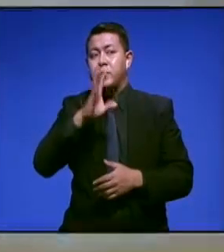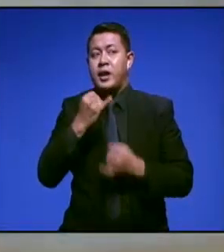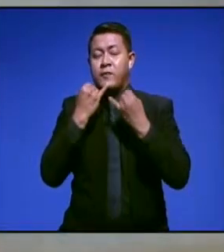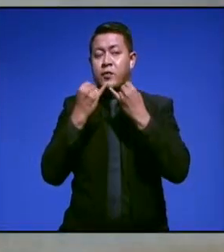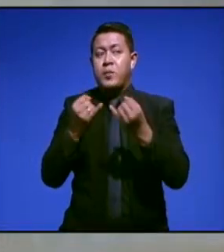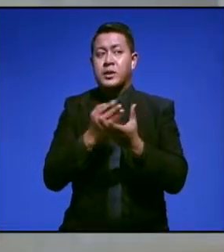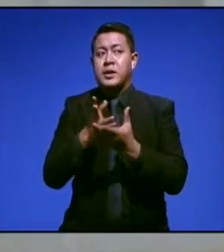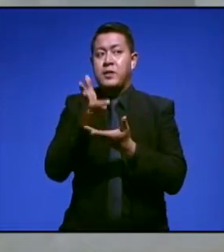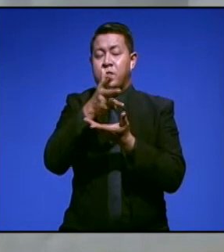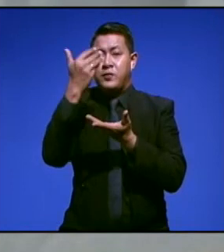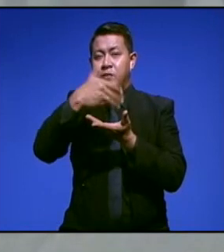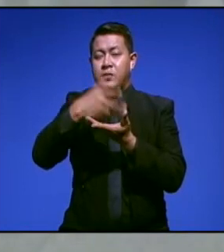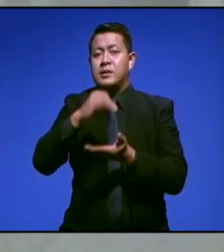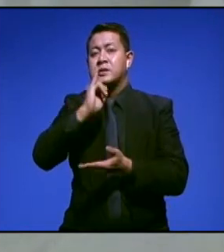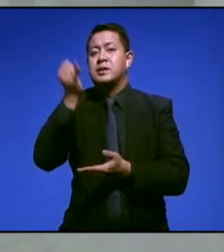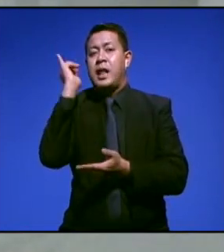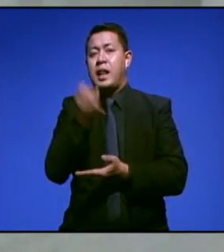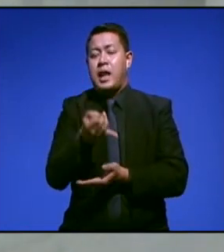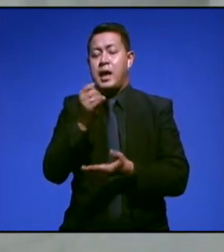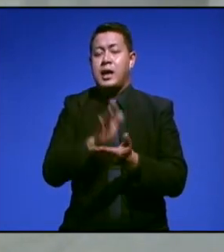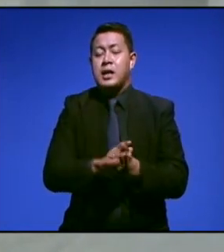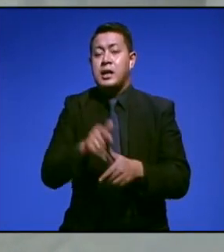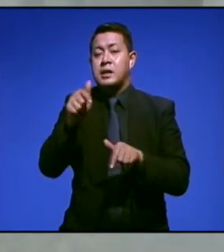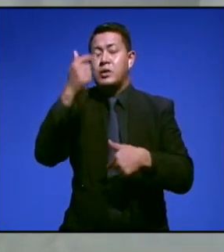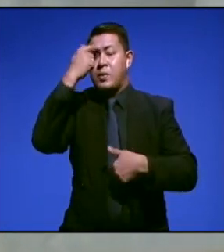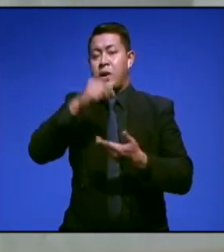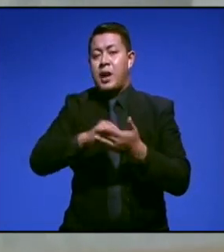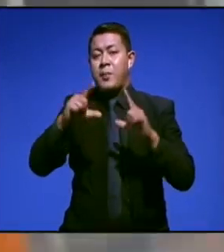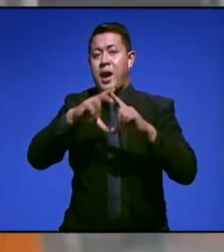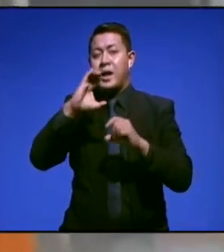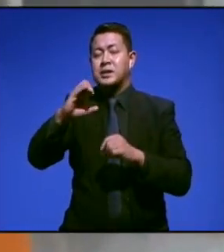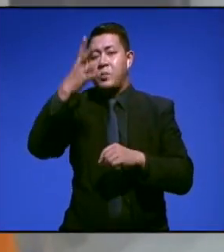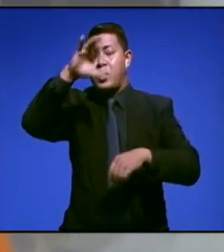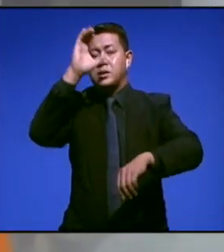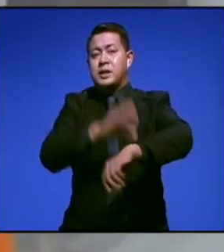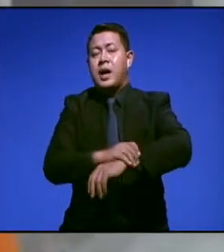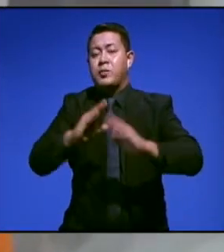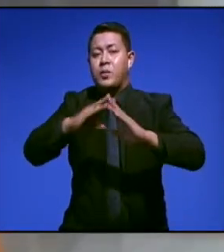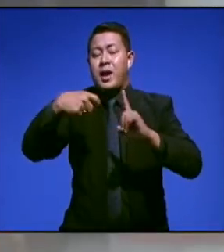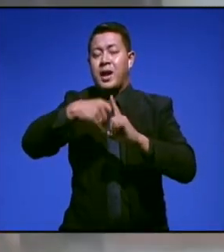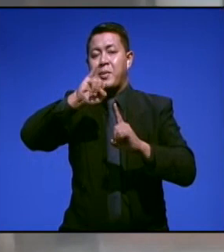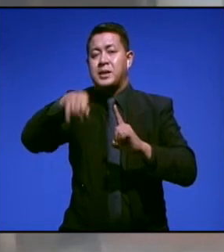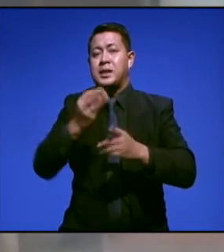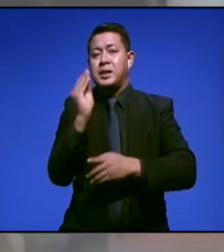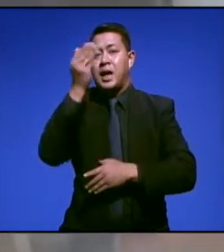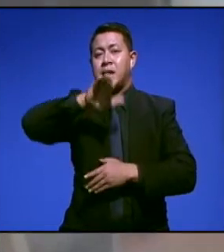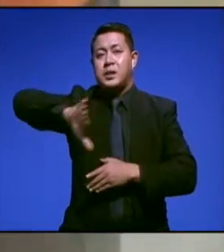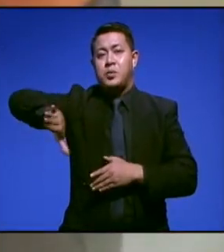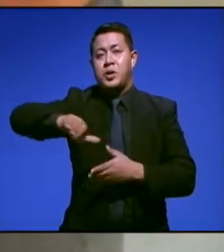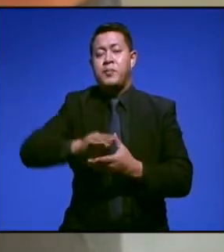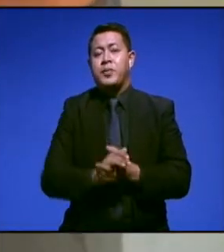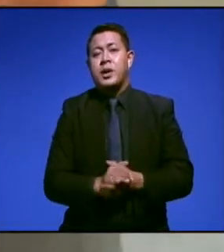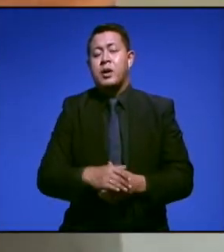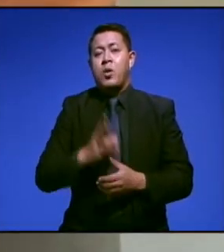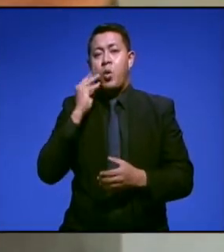yang beredar di video ini adalah tidak benar. Terduga pelaku berinisial AC ditangkap di rumahnya di Kramat Jati, Jakarta Timur.